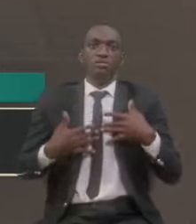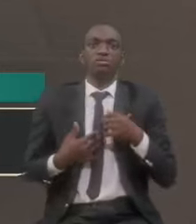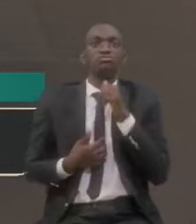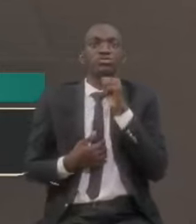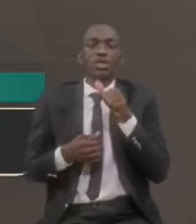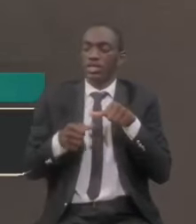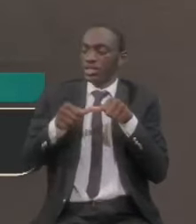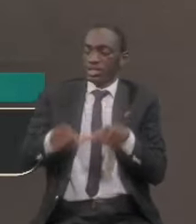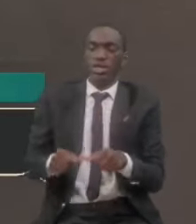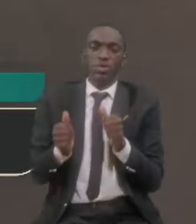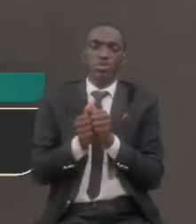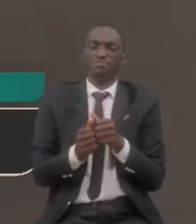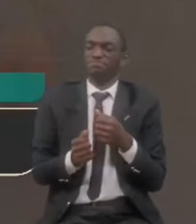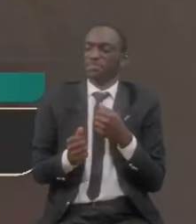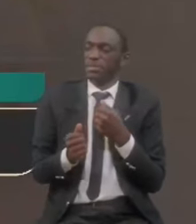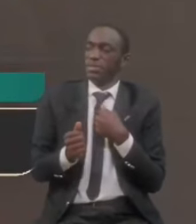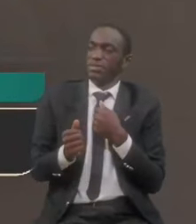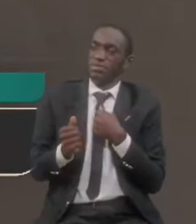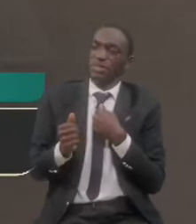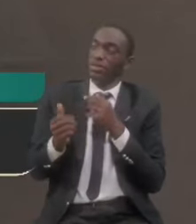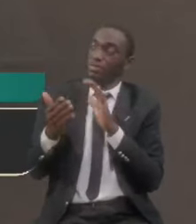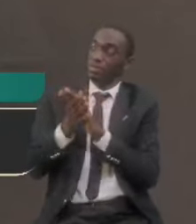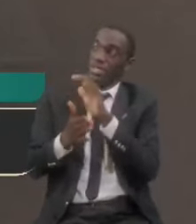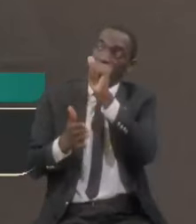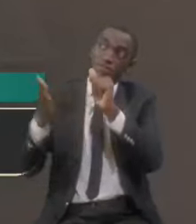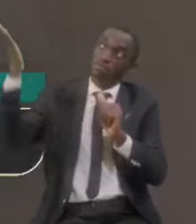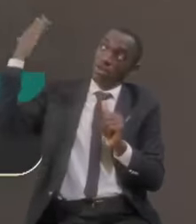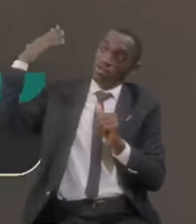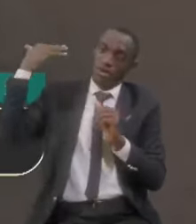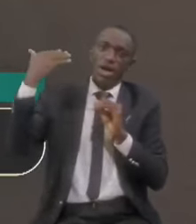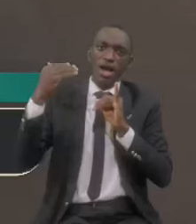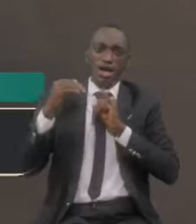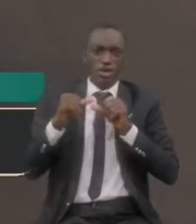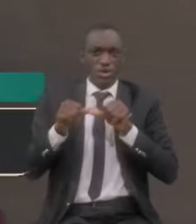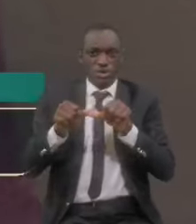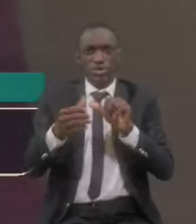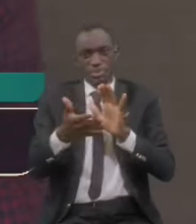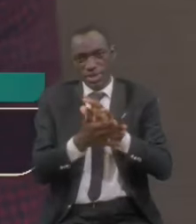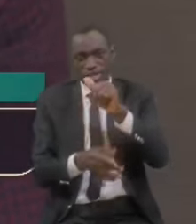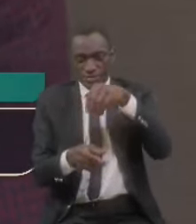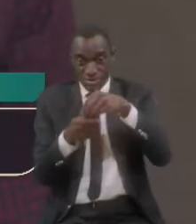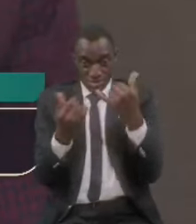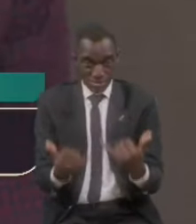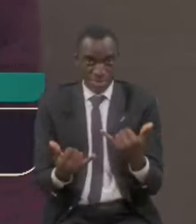j'ai été conduit. Non, je suis toujours évoluant. Ils ne se disent pas, j'ai marché avec lui